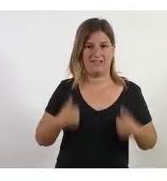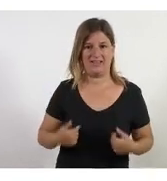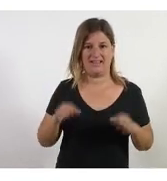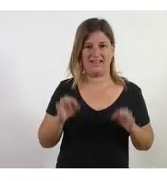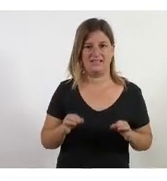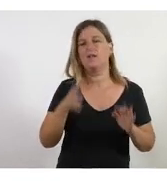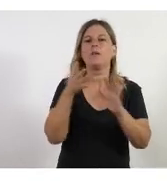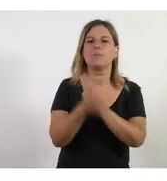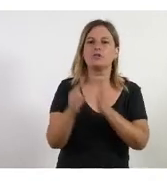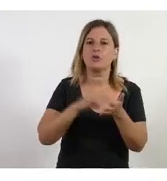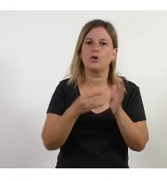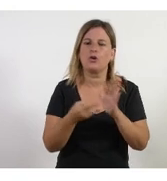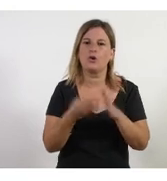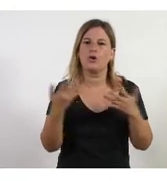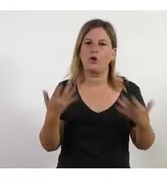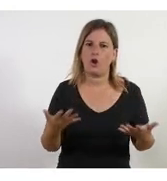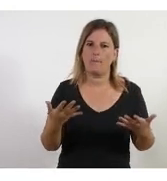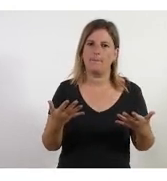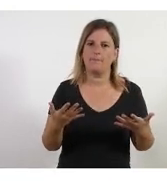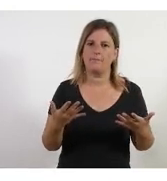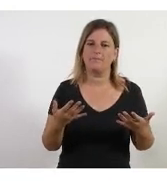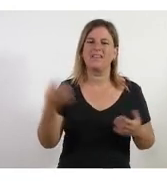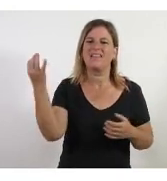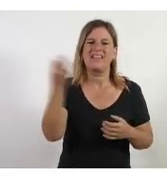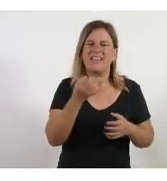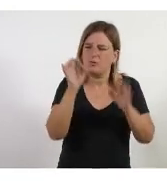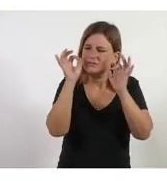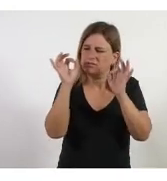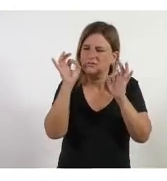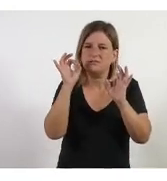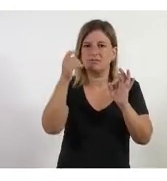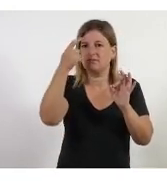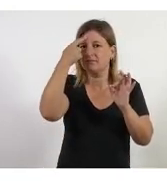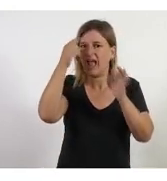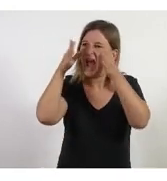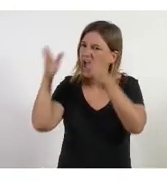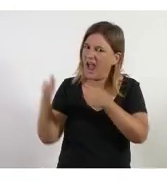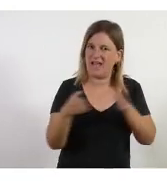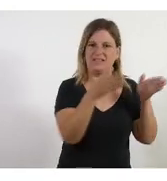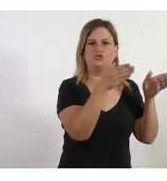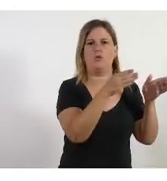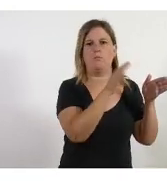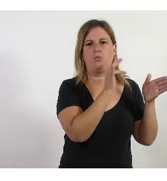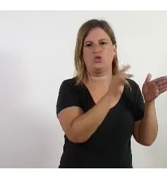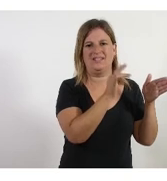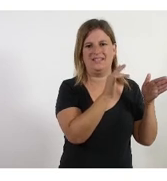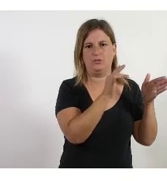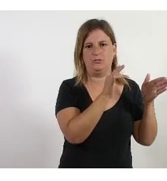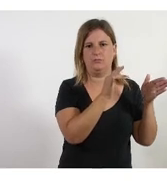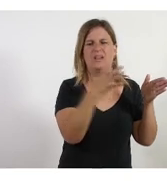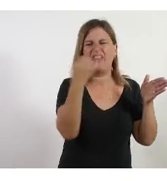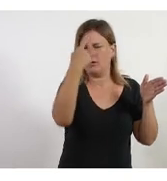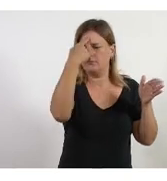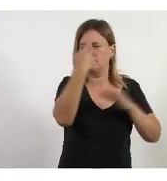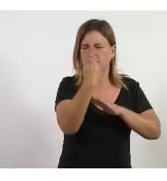fer? Hem de focalitzar expressament la nostra atenció en coses positives.